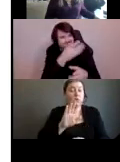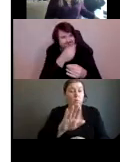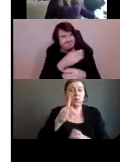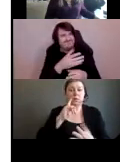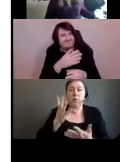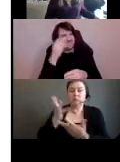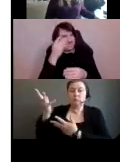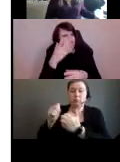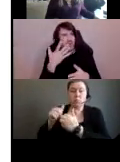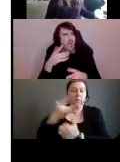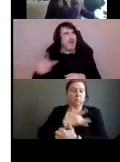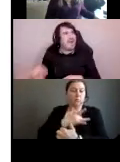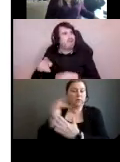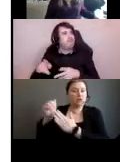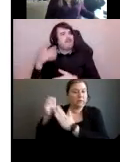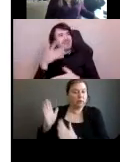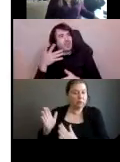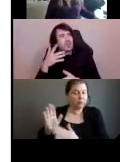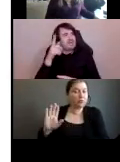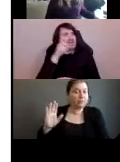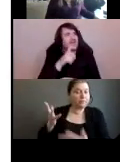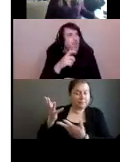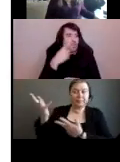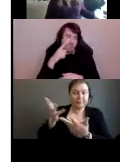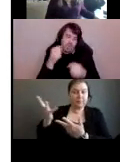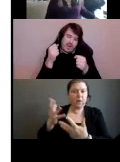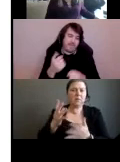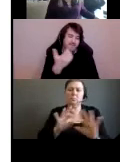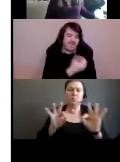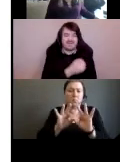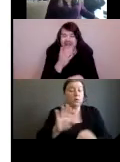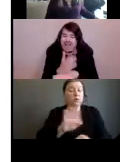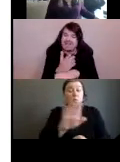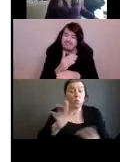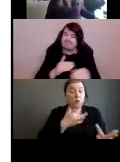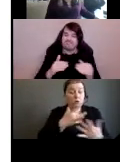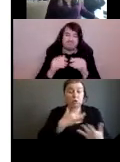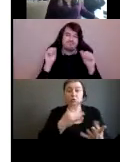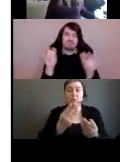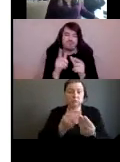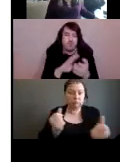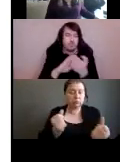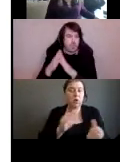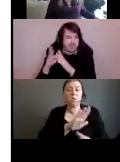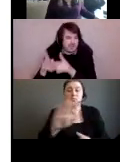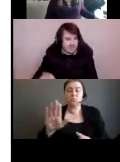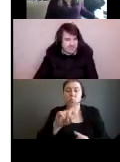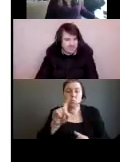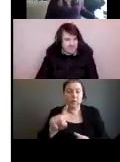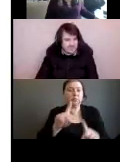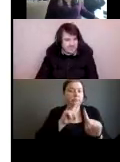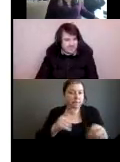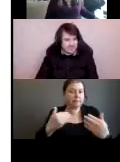vaccin contre la COVID-19 soit accessible à chaque membre de notre communauté. We will work to follow